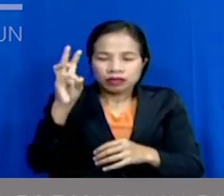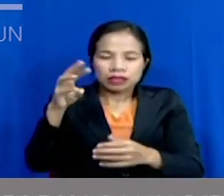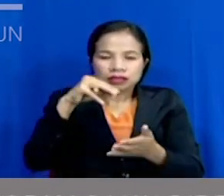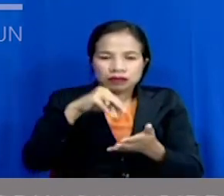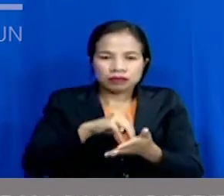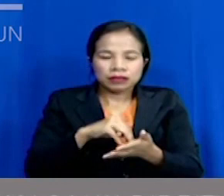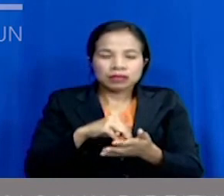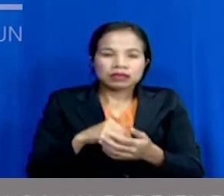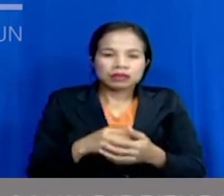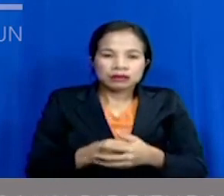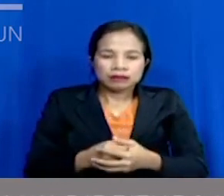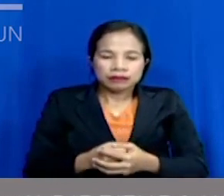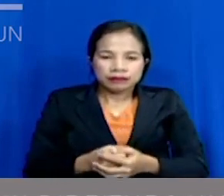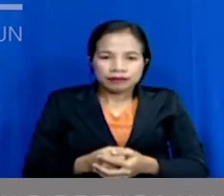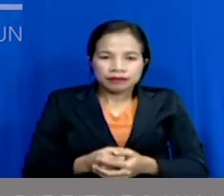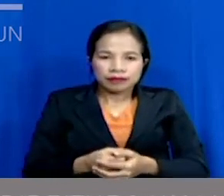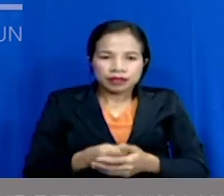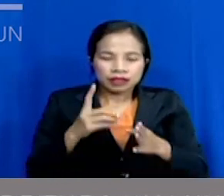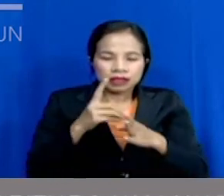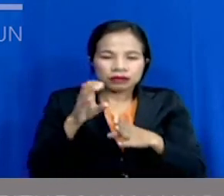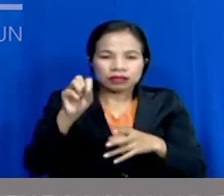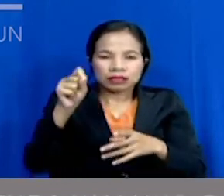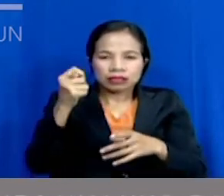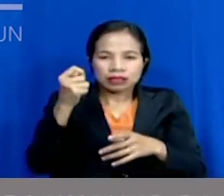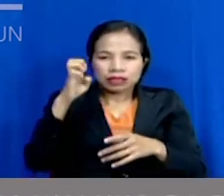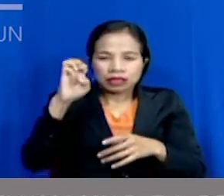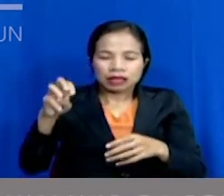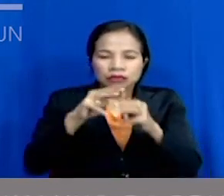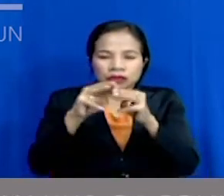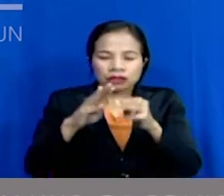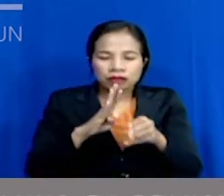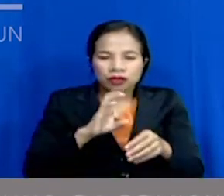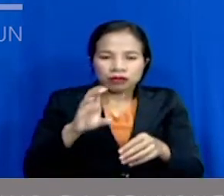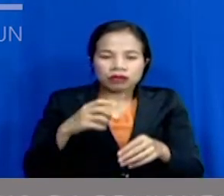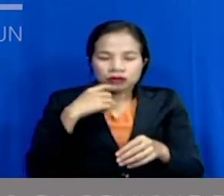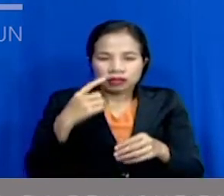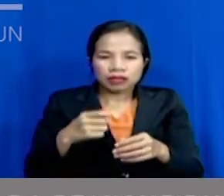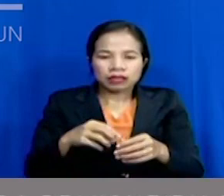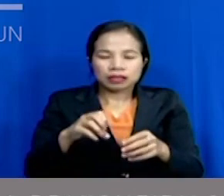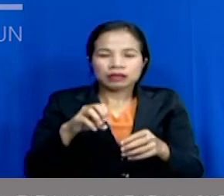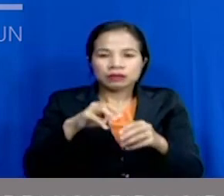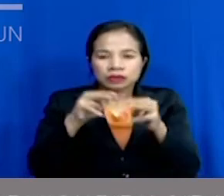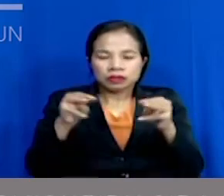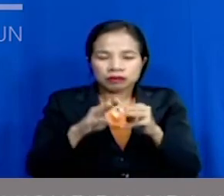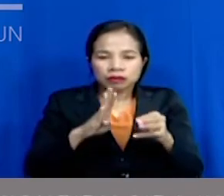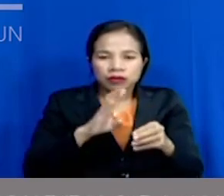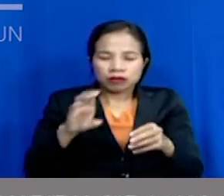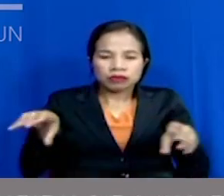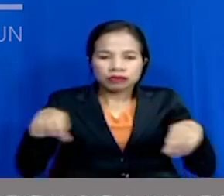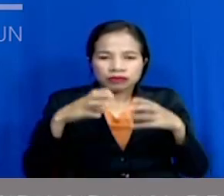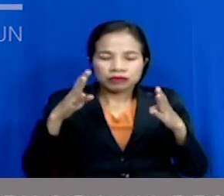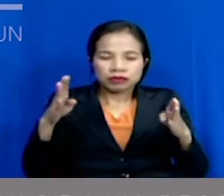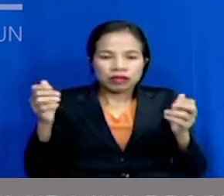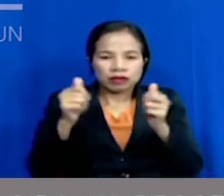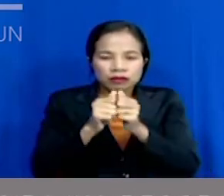96.132 elitoris. Director stai municipiu Baco atutan stai municipiu Baco ia planu atua para funcionari contratado